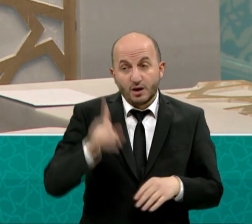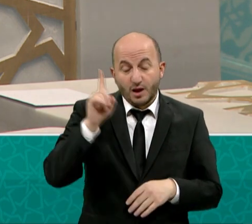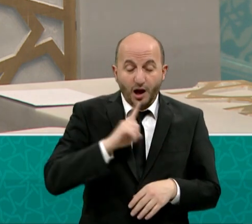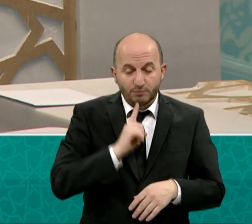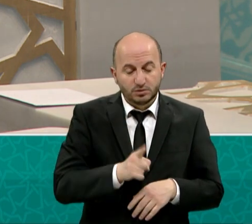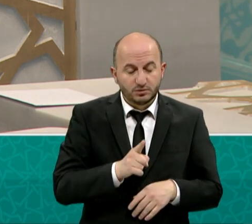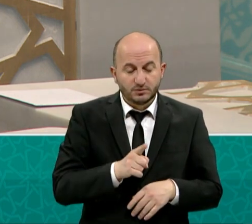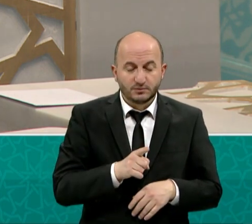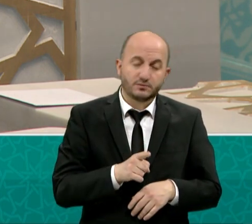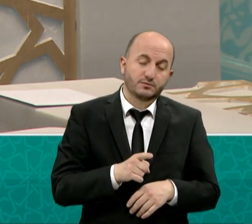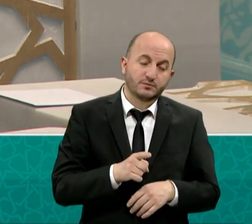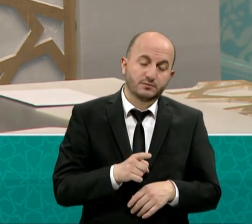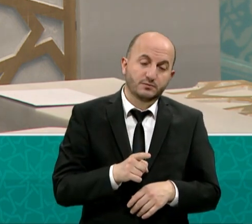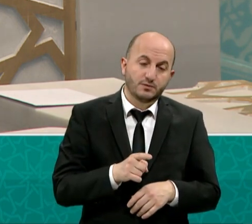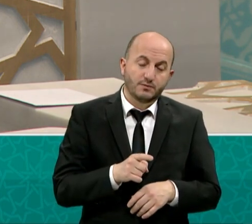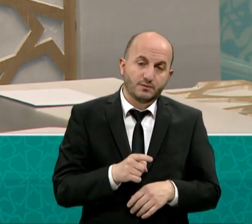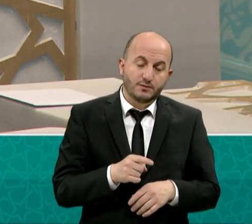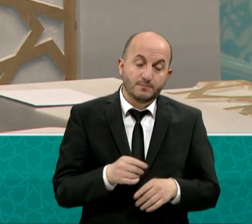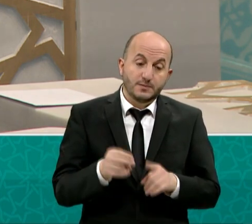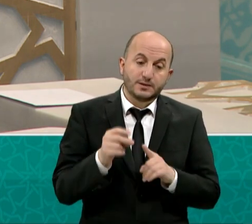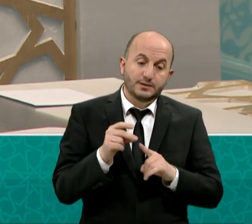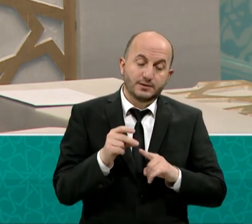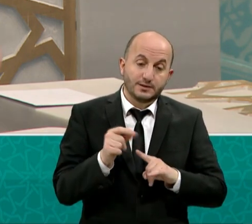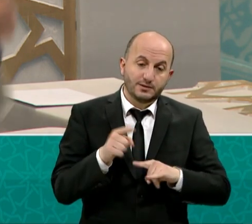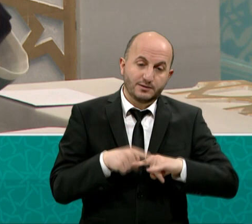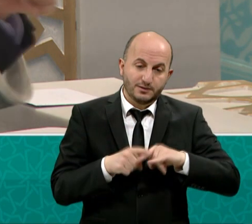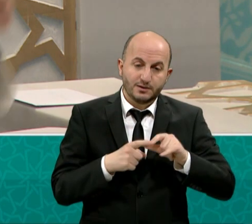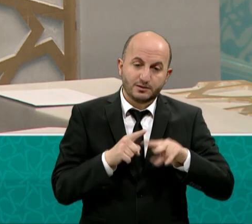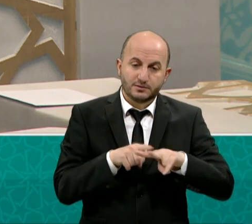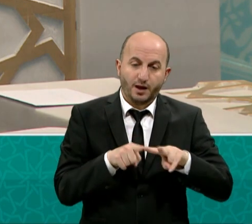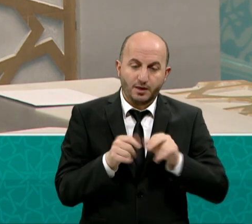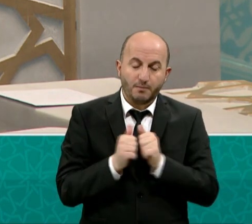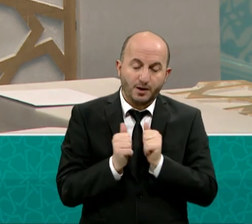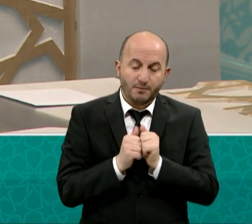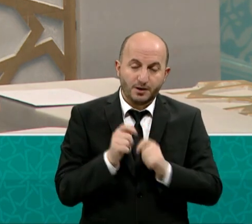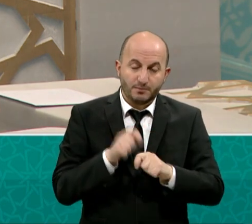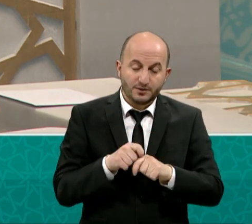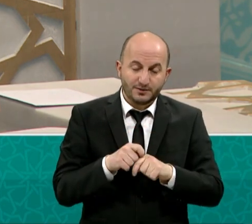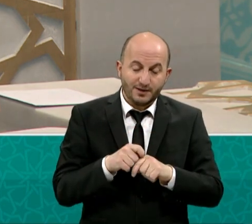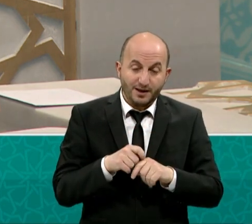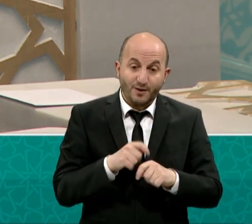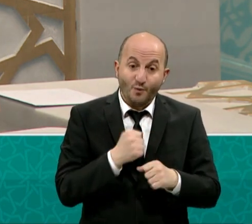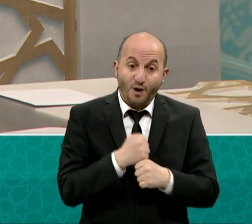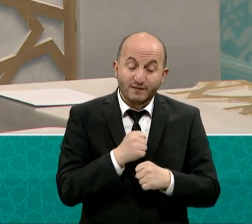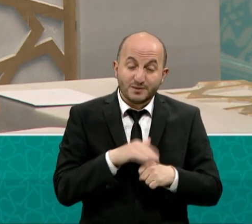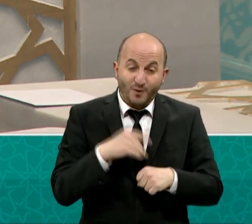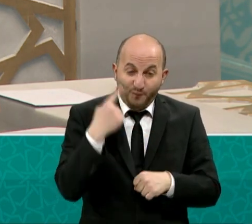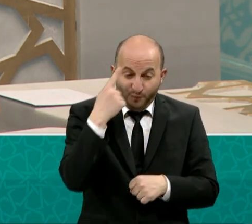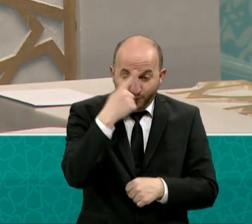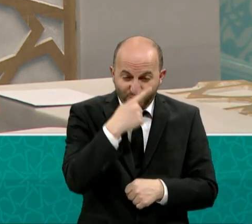emrederken Rabbimiz bir de ihsanla yapın diyor. Yani görevinizi yaparken yüzünüzü ekşitmeyin.